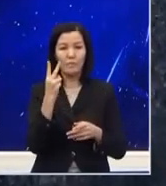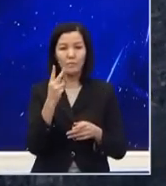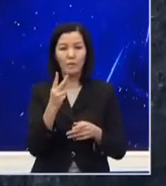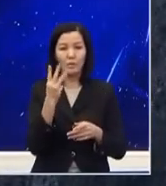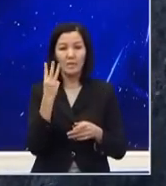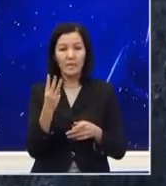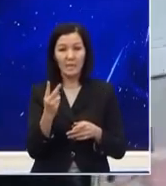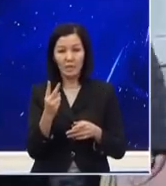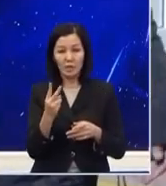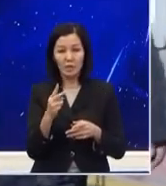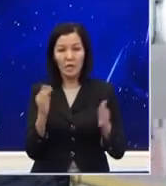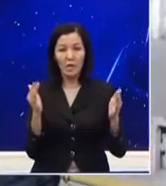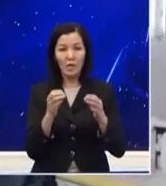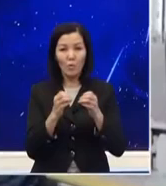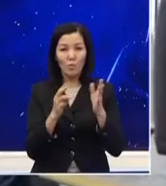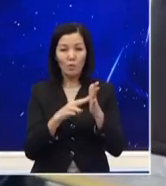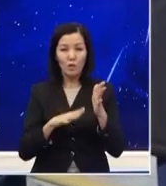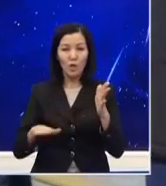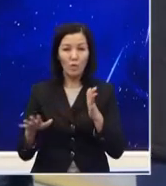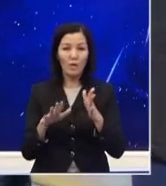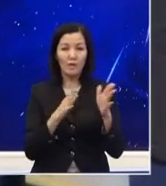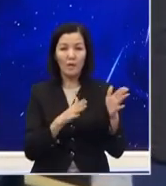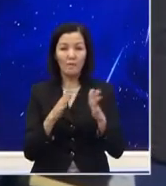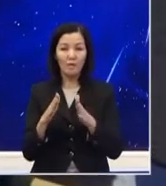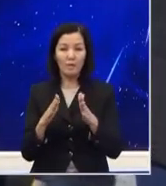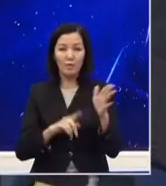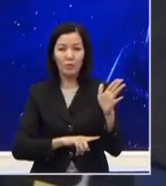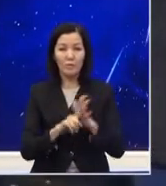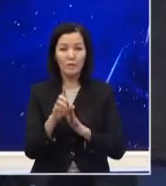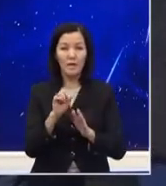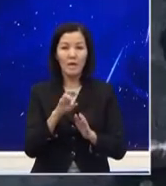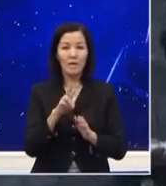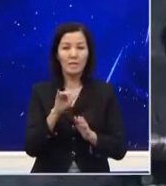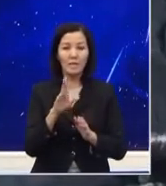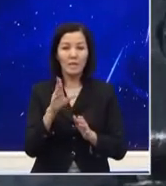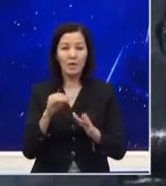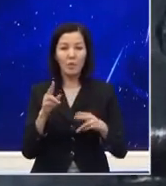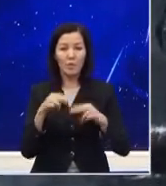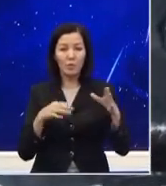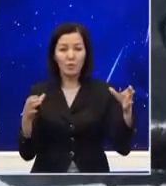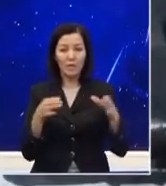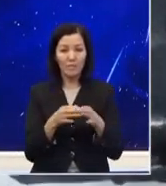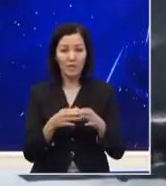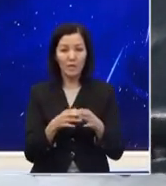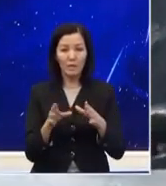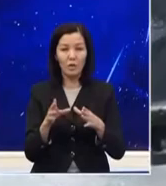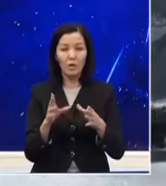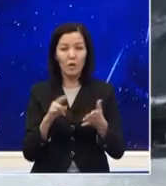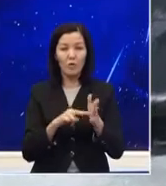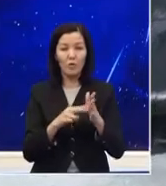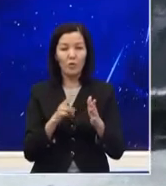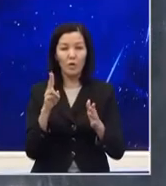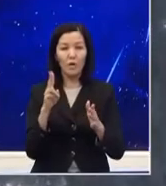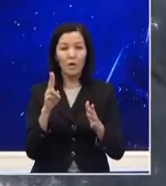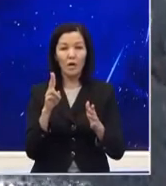ықшам аудандағы 17 ауланың абаттандыру жұмысын қолғалған Асылтау жауапкершілігі шектеулі серіктестігі. Жоба құны 680